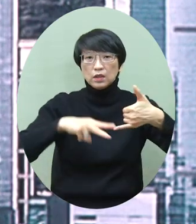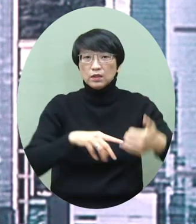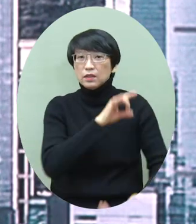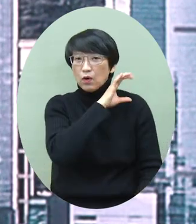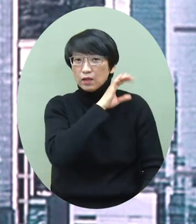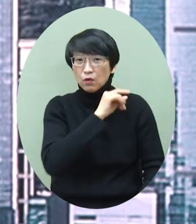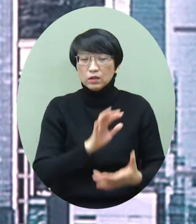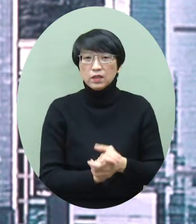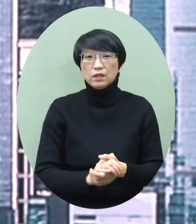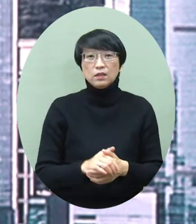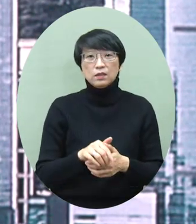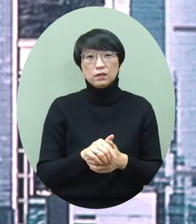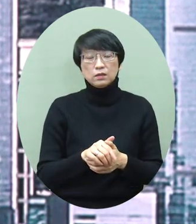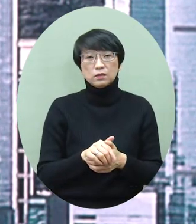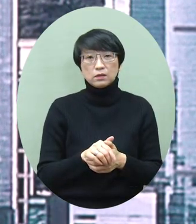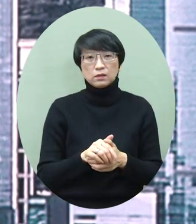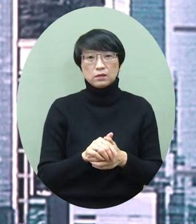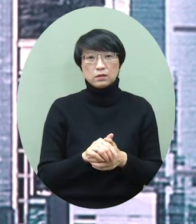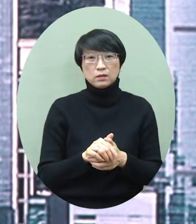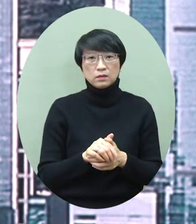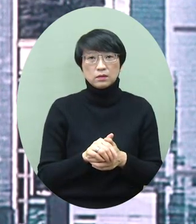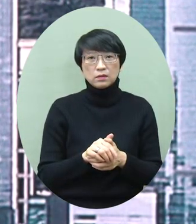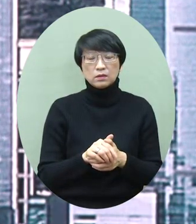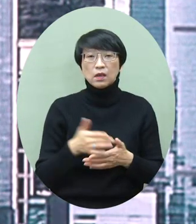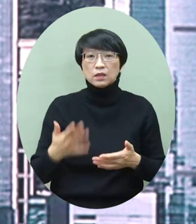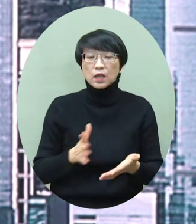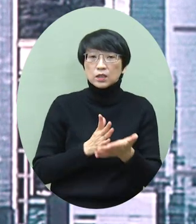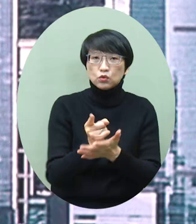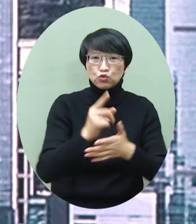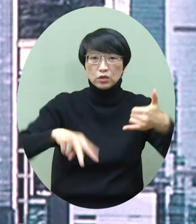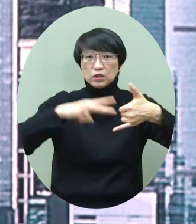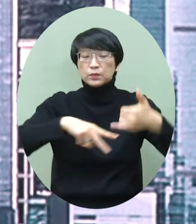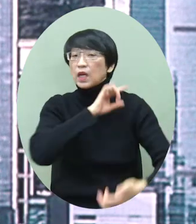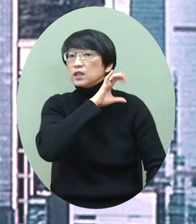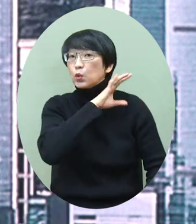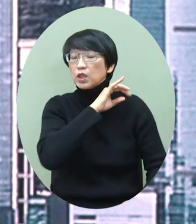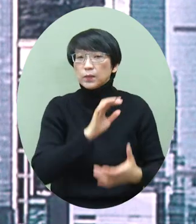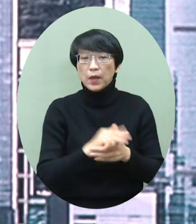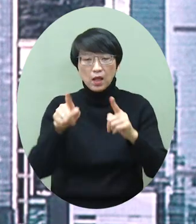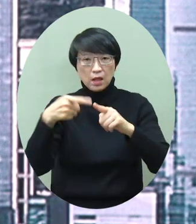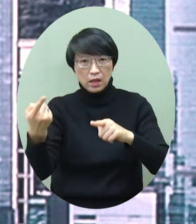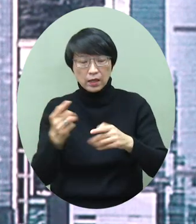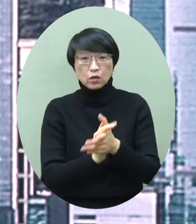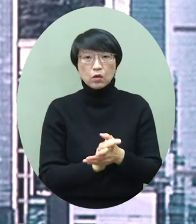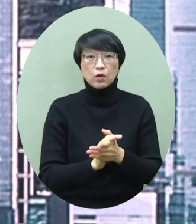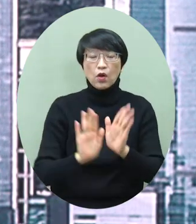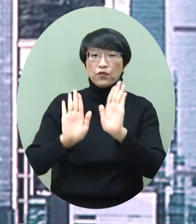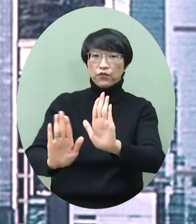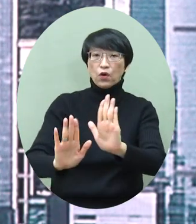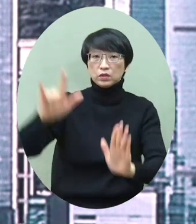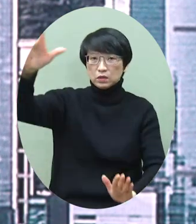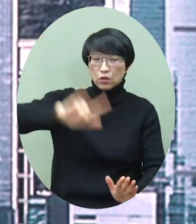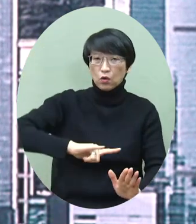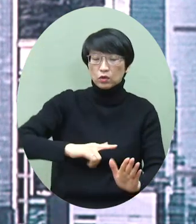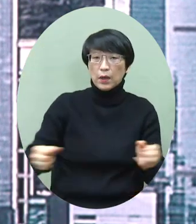www.destinationhotel.gov.hk 嗰度咧係可以見到嘅。除咗指定檢疫酒店之外咧， 其他的外防輸入措施亦都包